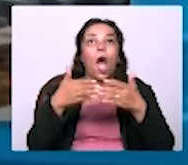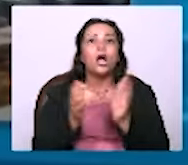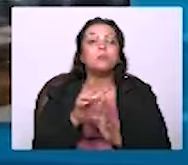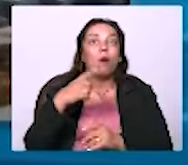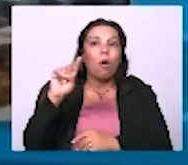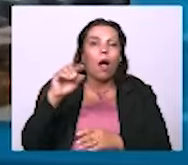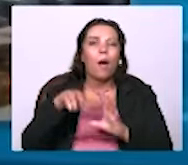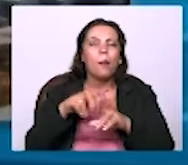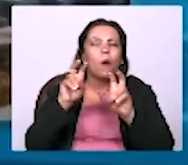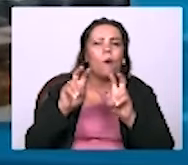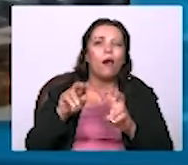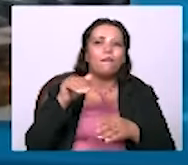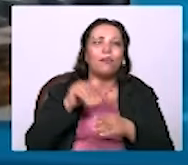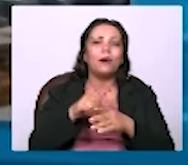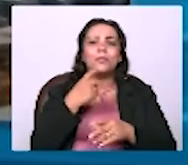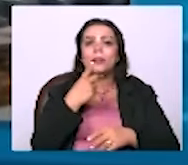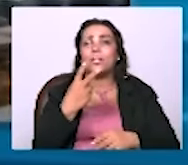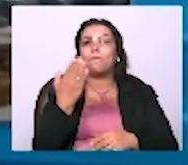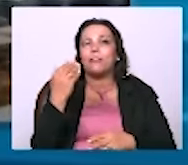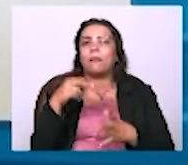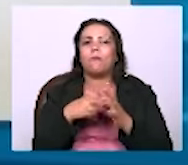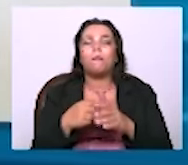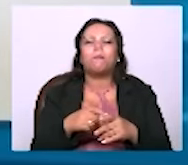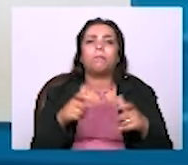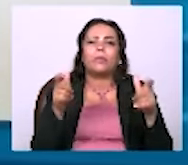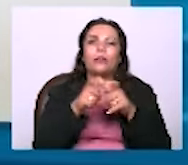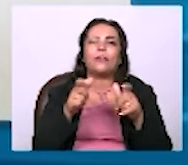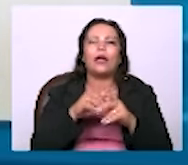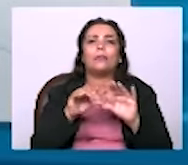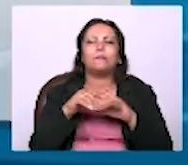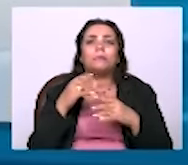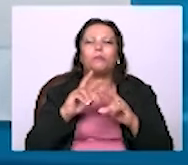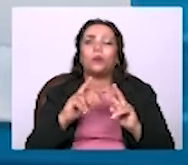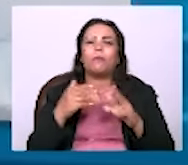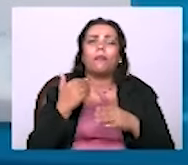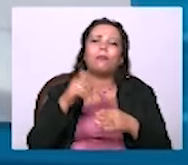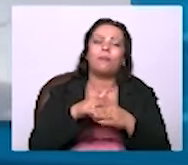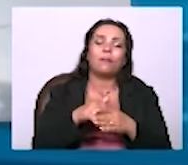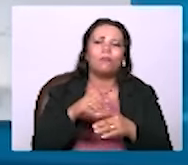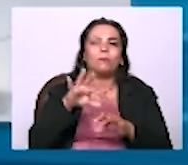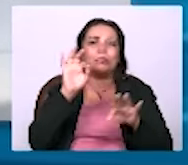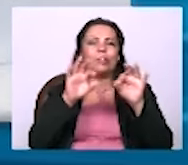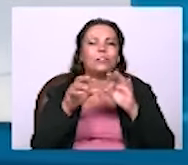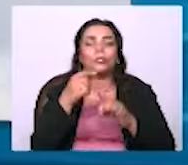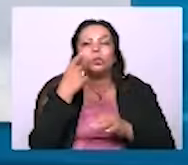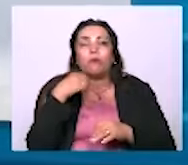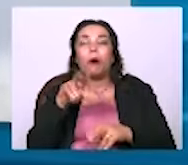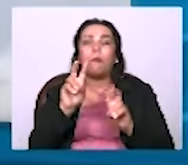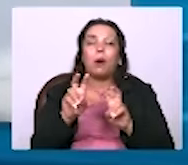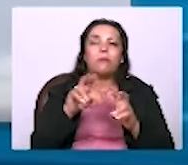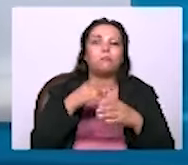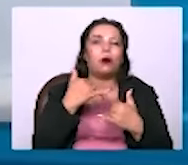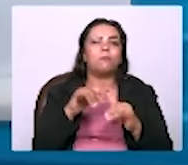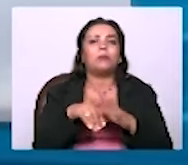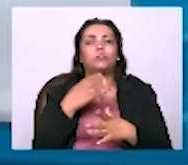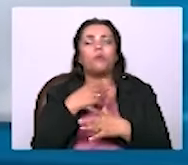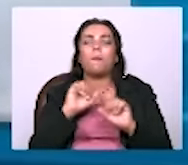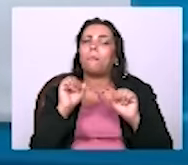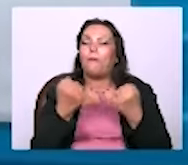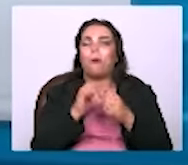مساله الانتخاب خلال العامين الماضيين في جلسات المختلفه اللي بتنعرض للتصويت والمرشحين وبيمنع